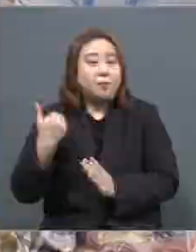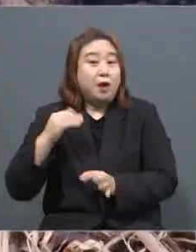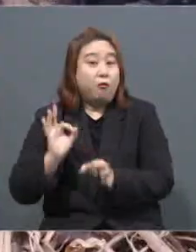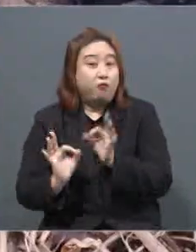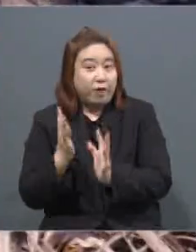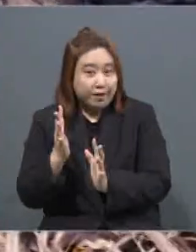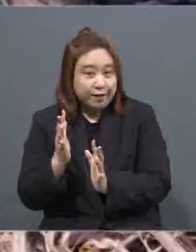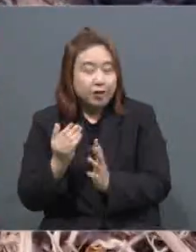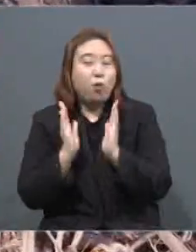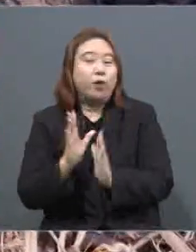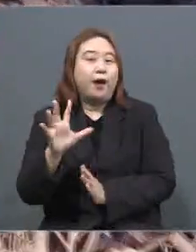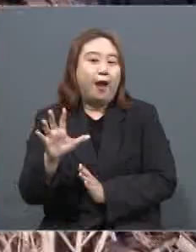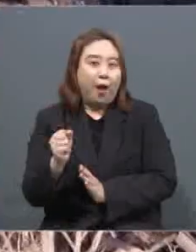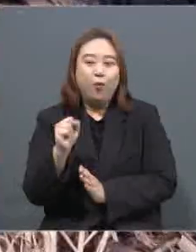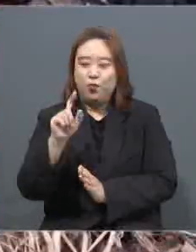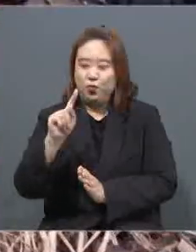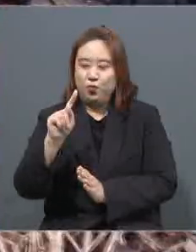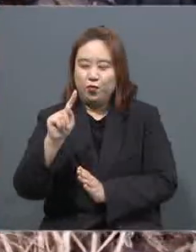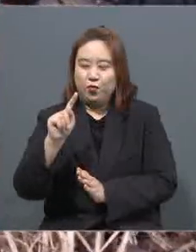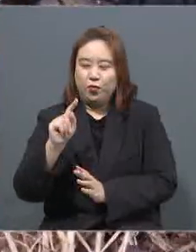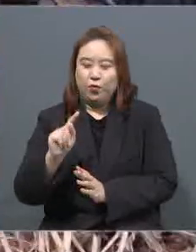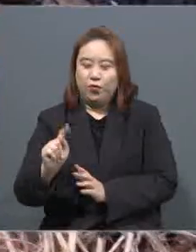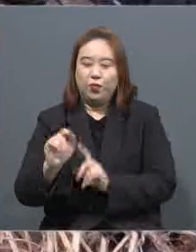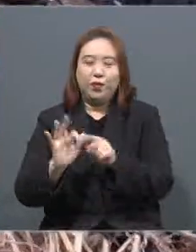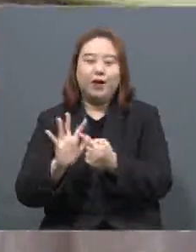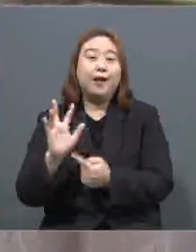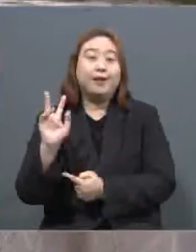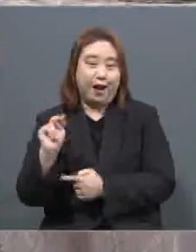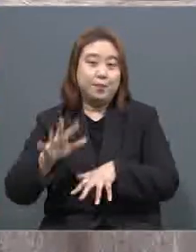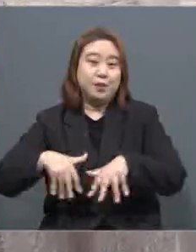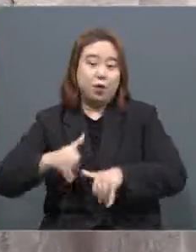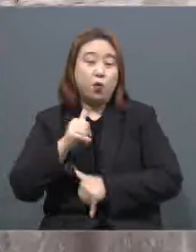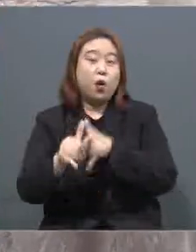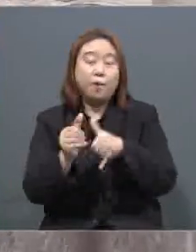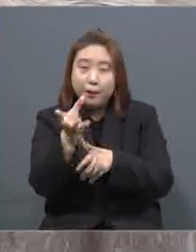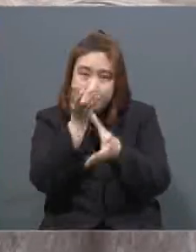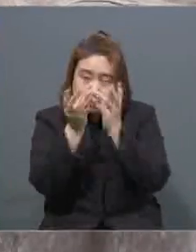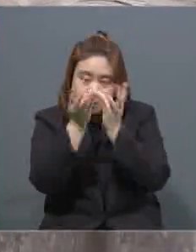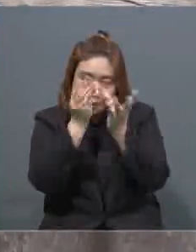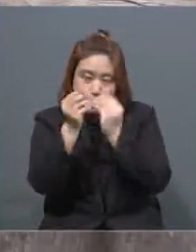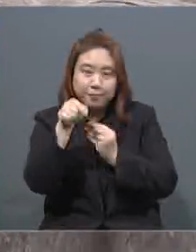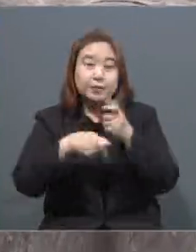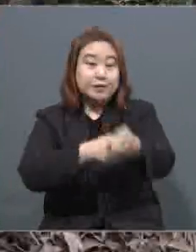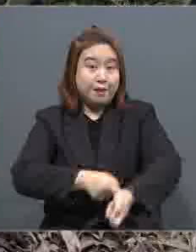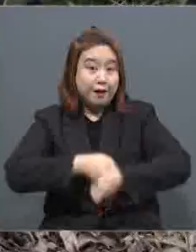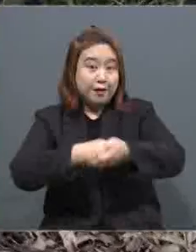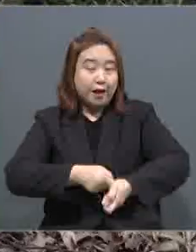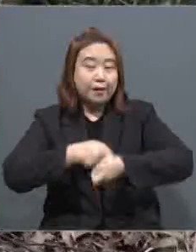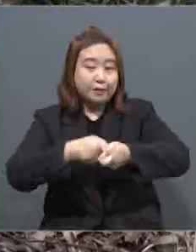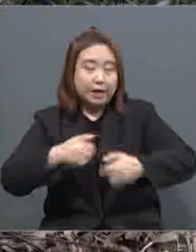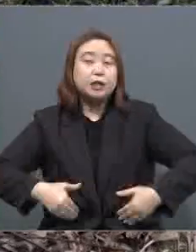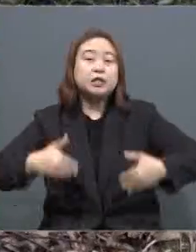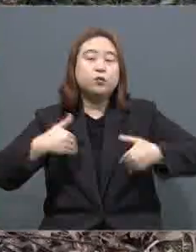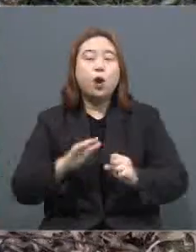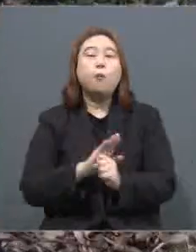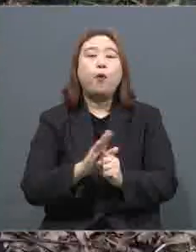คนเอาทานที่เปิดโอกาสให้ประชาชนเข้ามาศึกษาเรียนรู้เกี่ยวกับการเกษตรที่ยั่งยืนและการใช้ชีวิตอย่